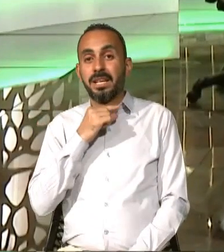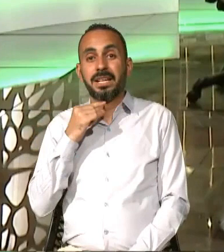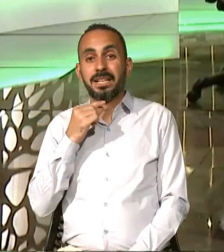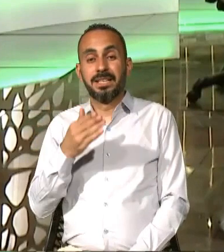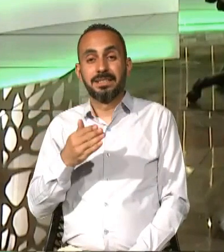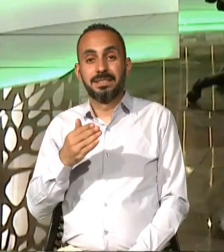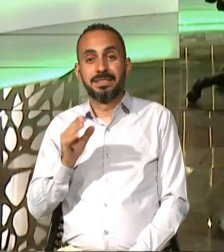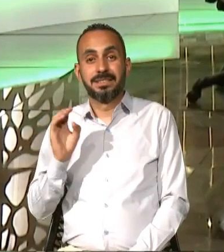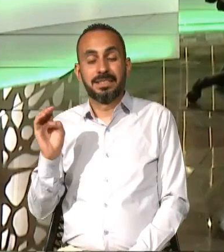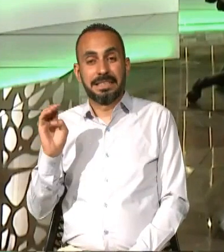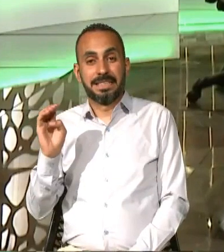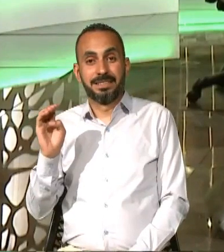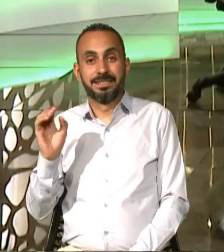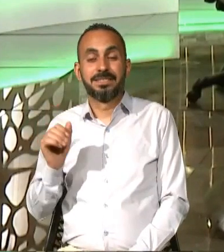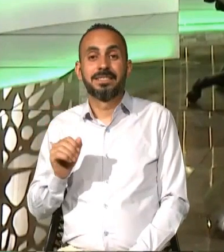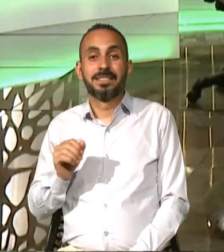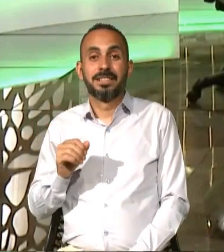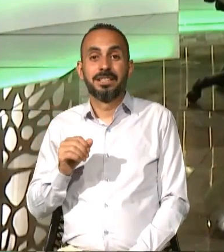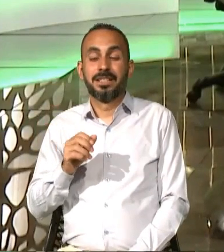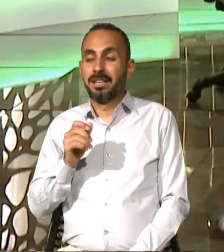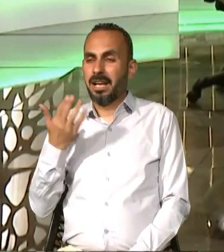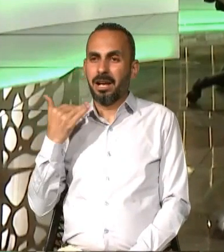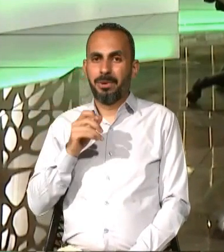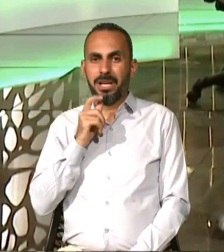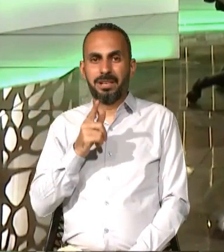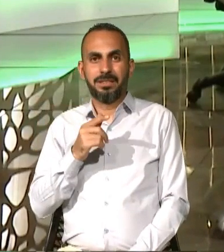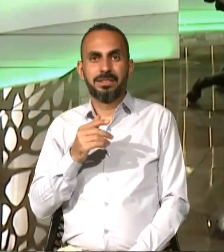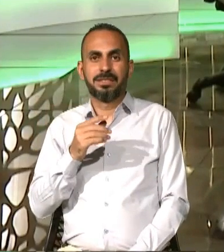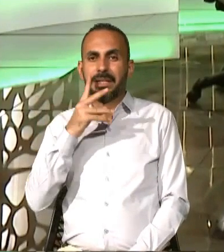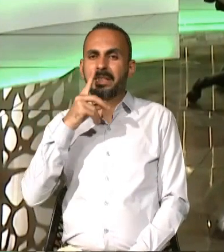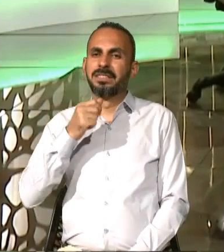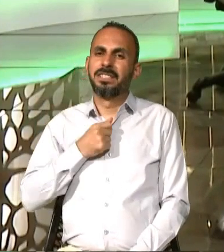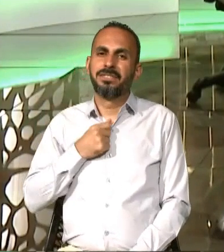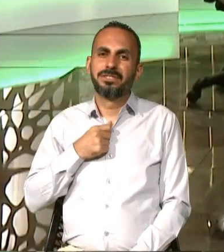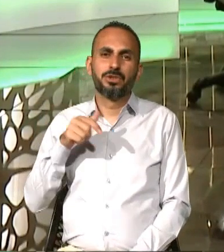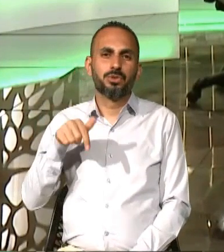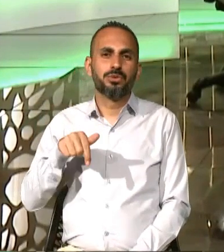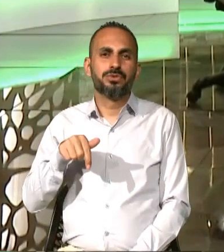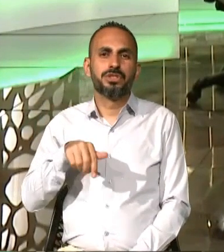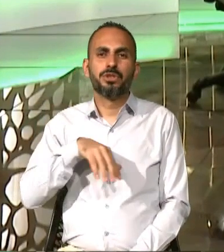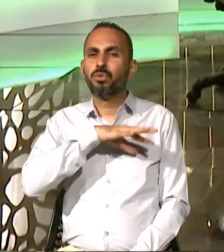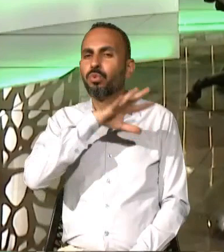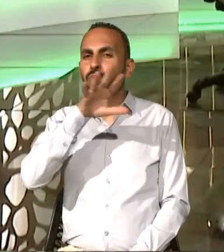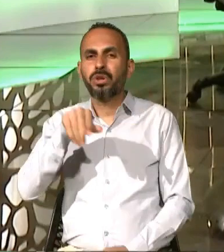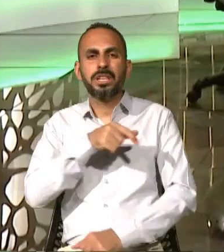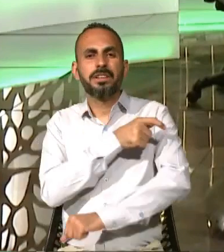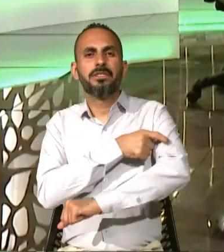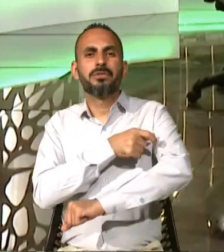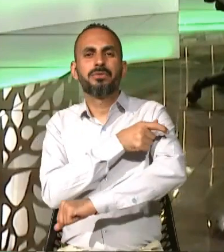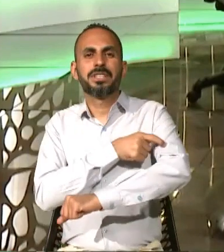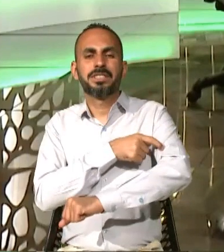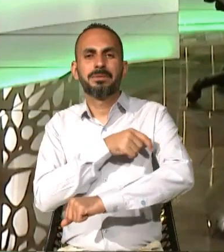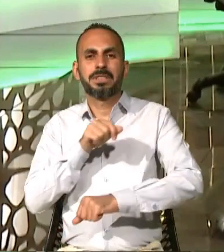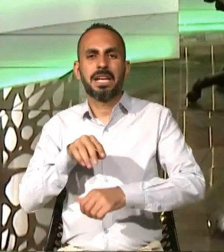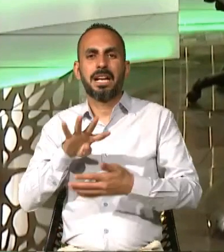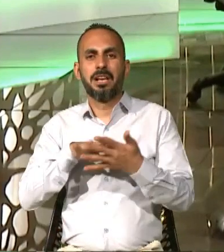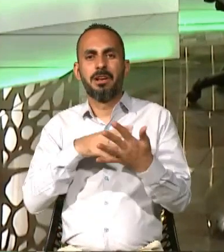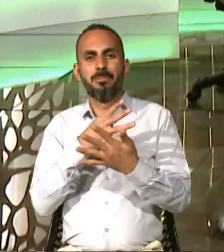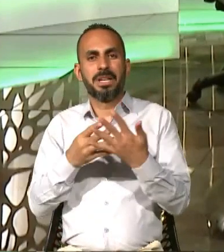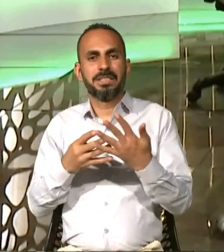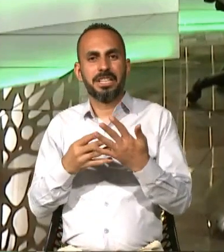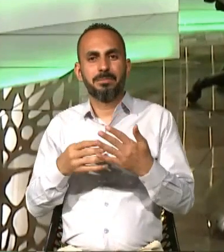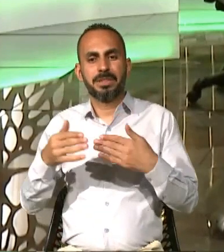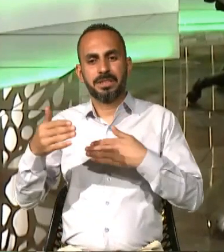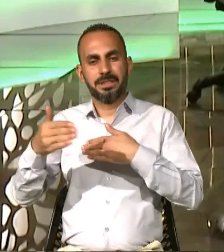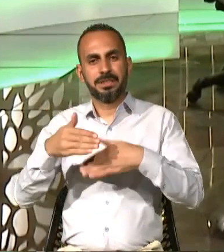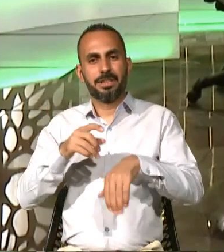نجيب التيم كله، فاكر في التليفون؟ قلت ليه ما نجيبش التيم بتاع جي وقتك يعني، ونعمل قعده كده مع بعضينا